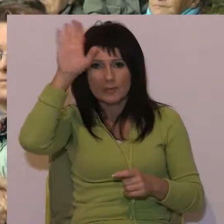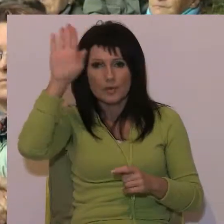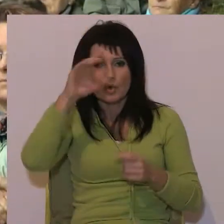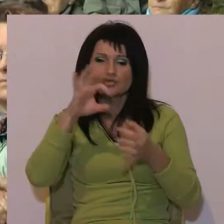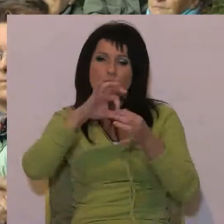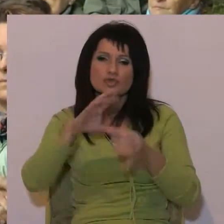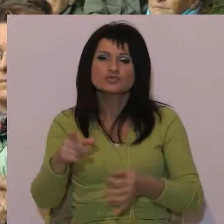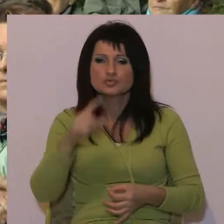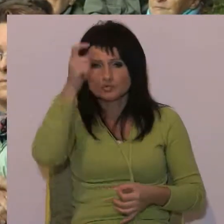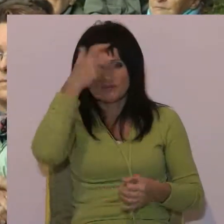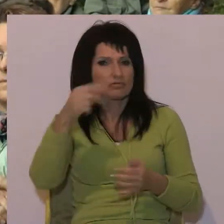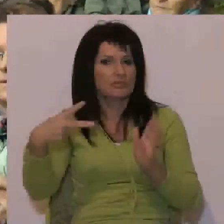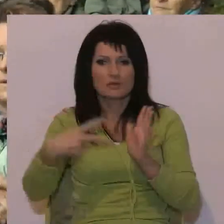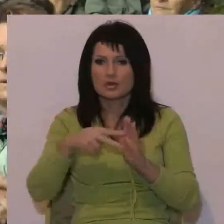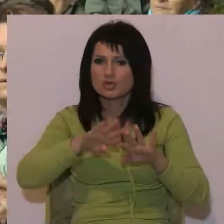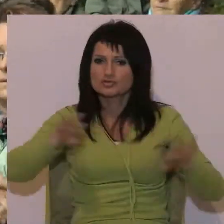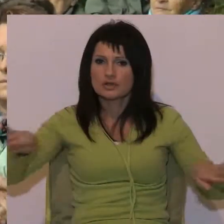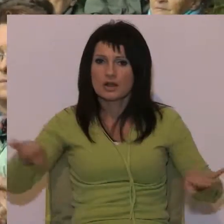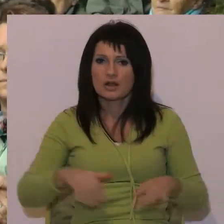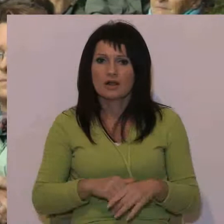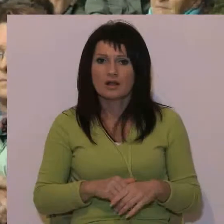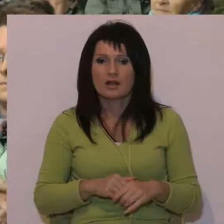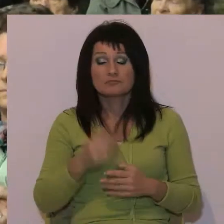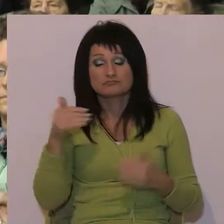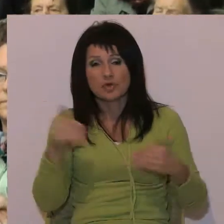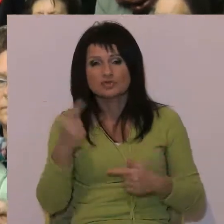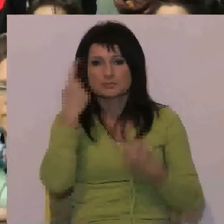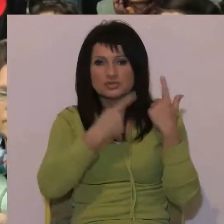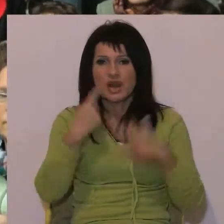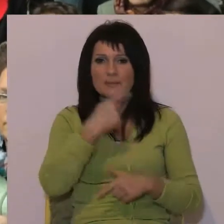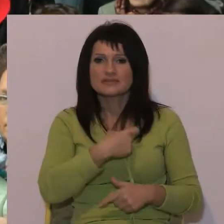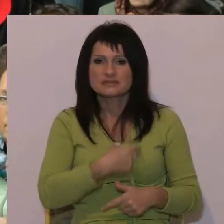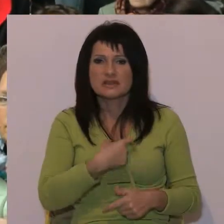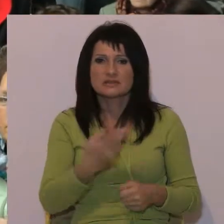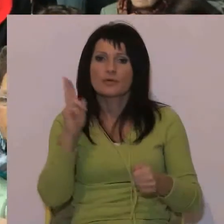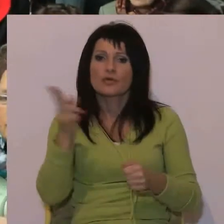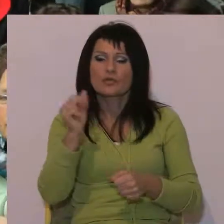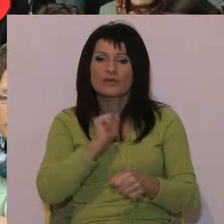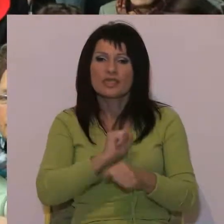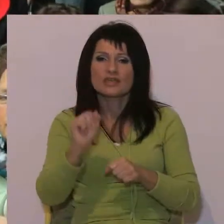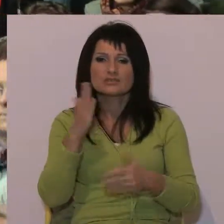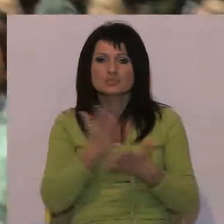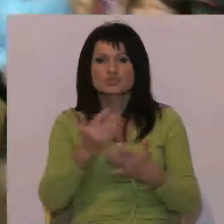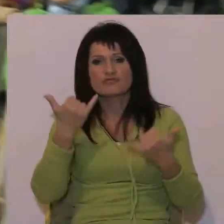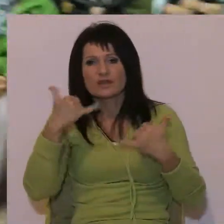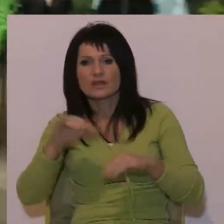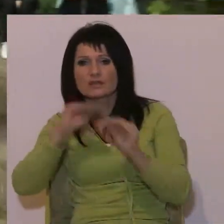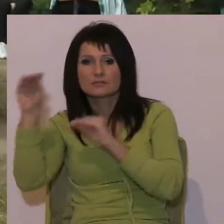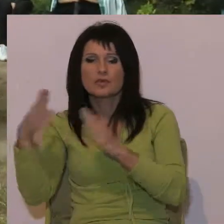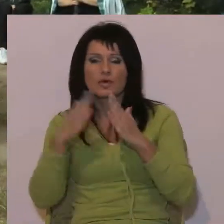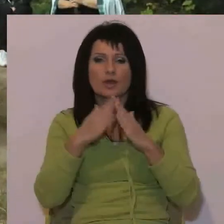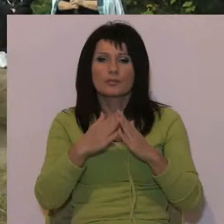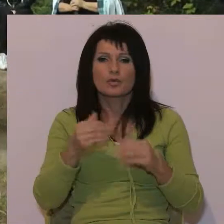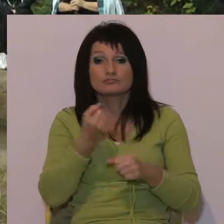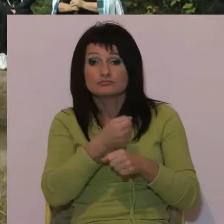nie rozdziela. Może myślami i sercem ktoś jest już w innym domu,